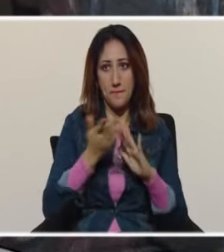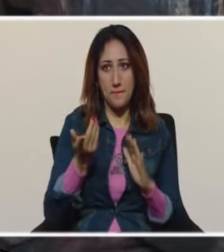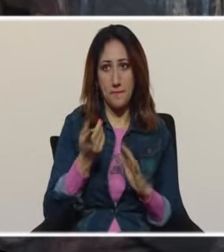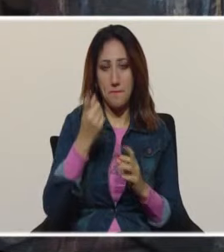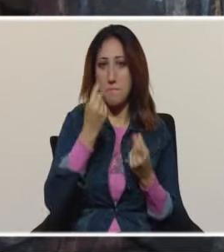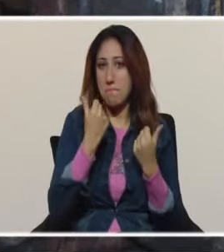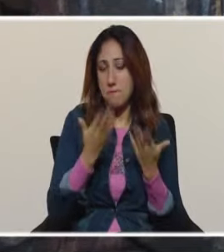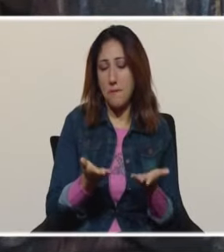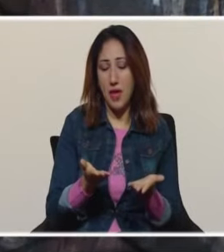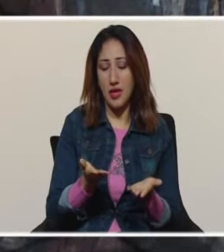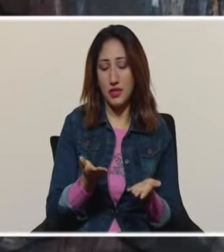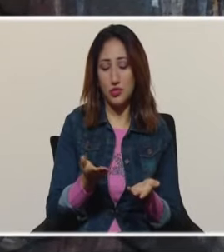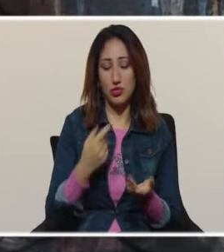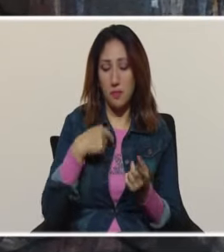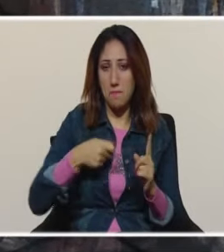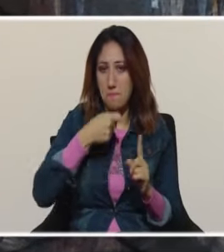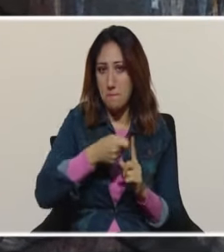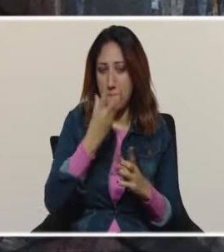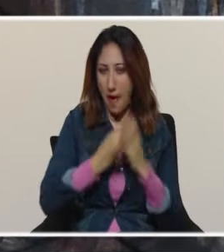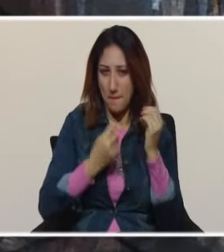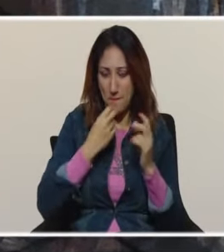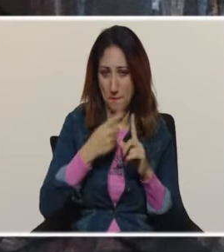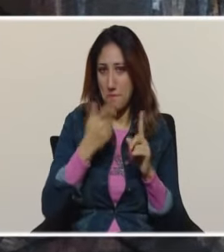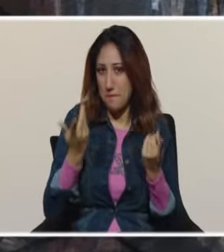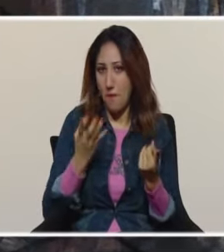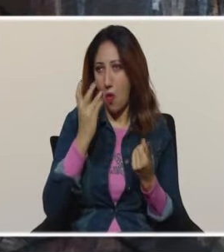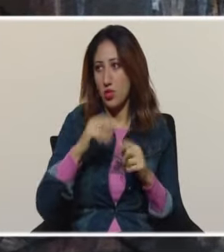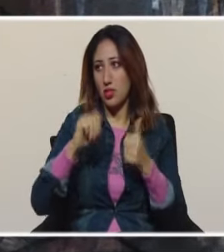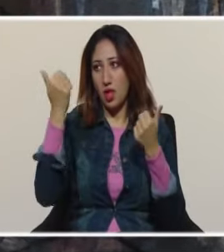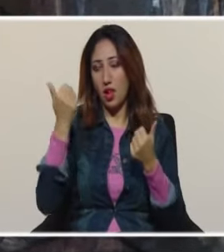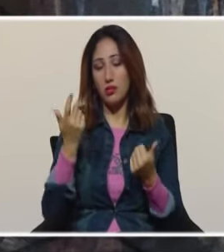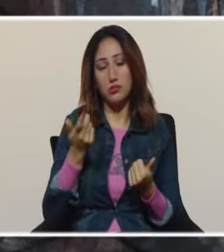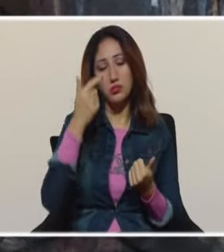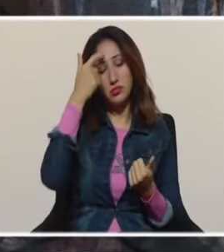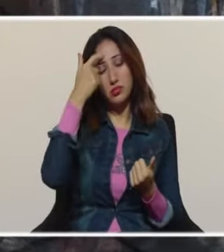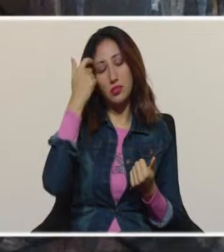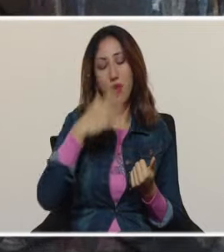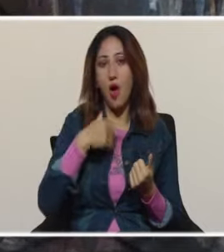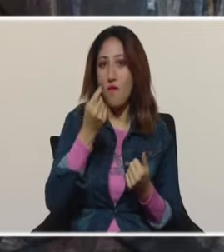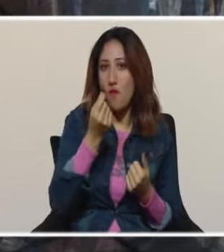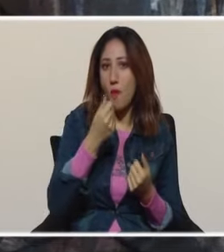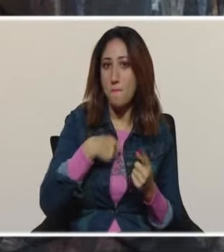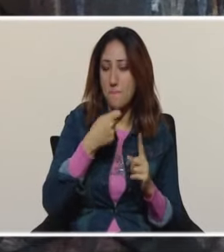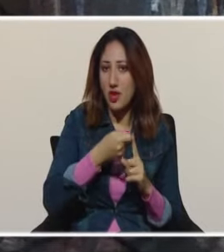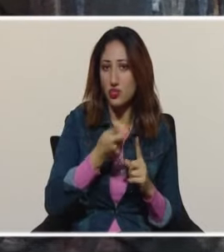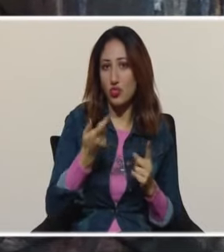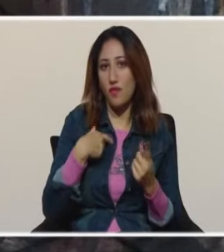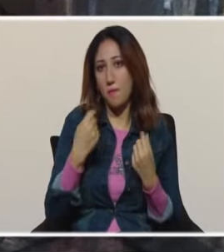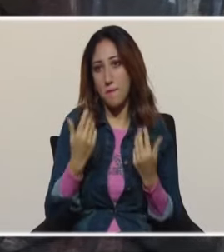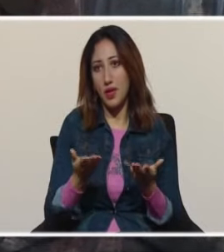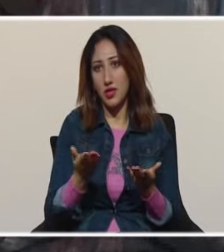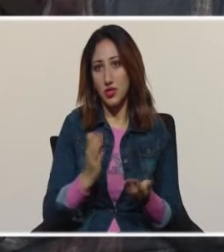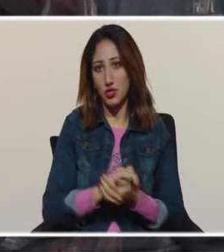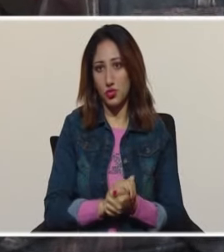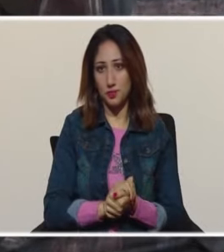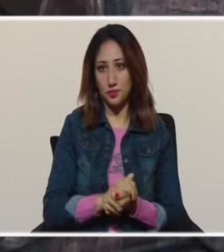بقدرش حتى ان انا اصرف عليه مصاريف مدرسه، ورايح عايز فلوس عايز مصروف، فطبعا مش قادر. يعني هو